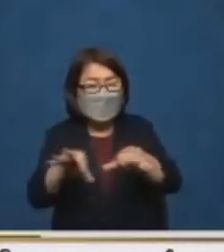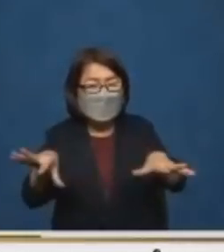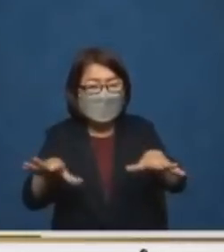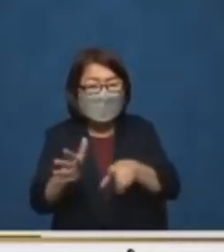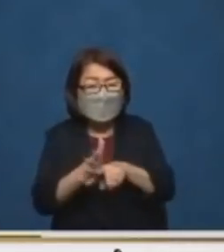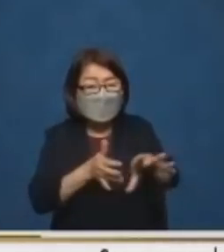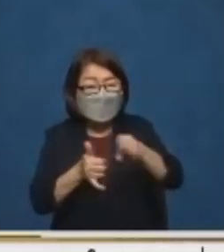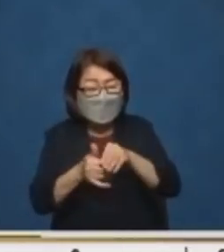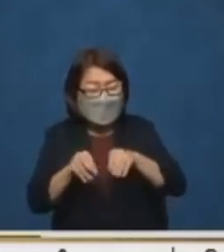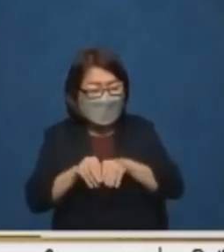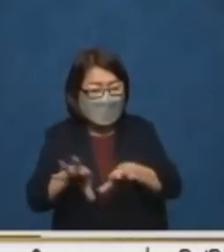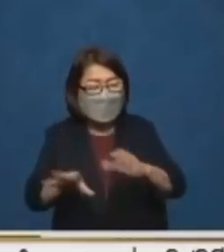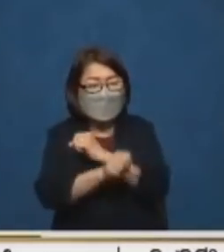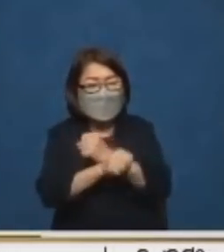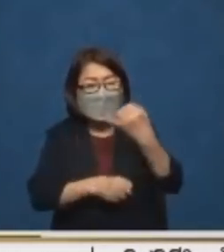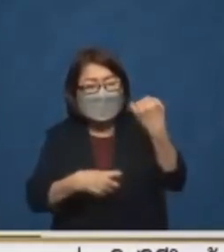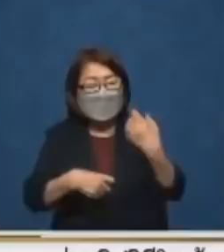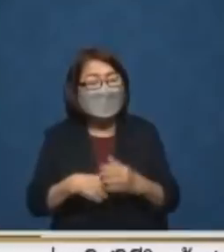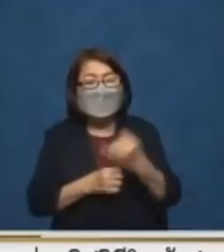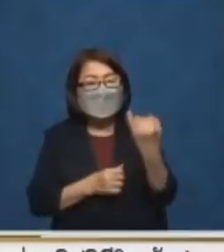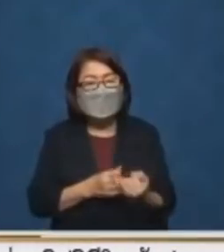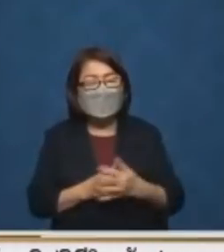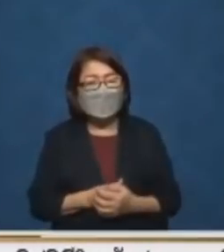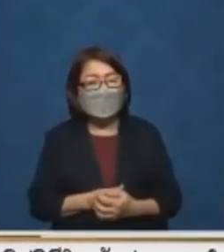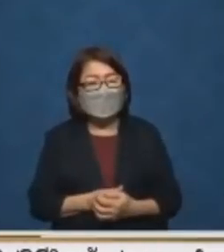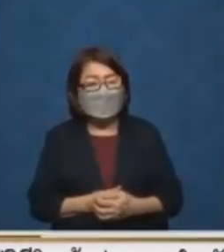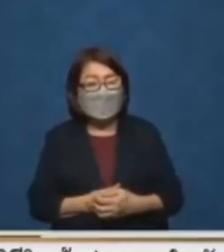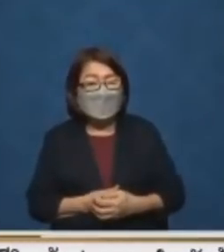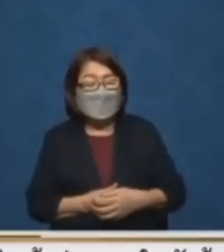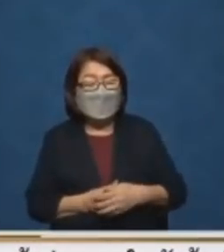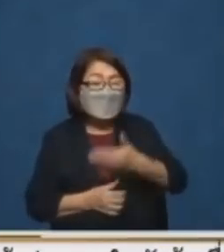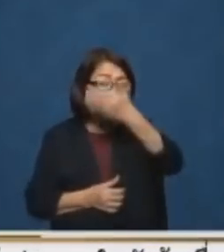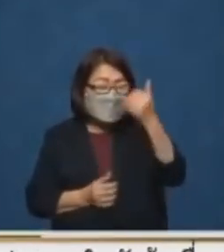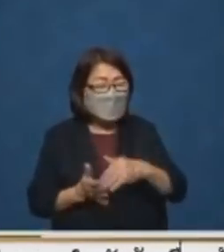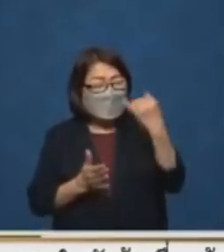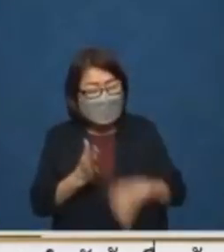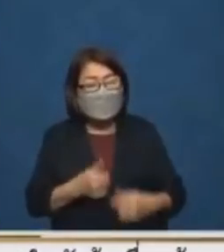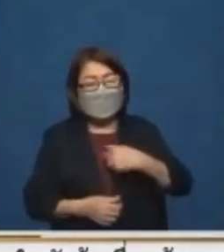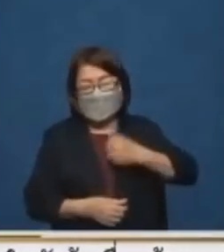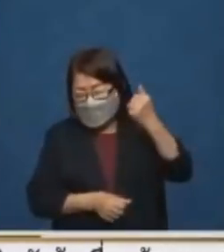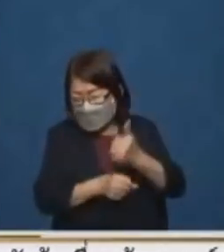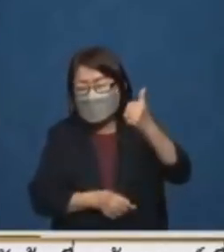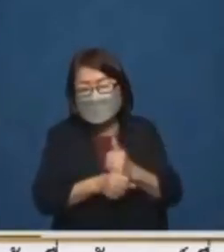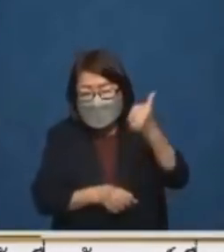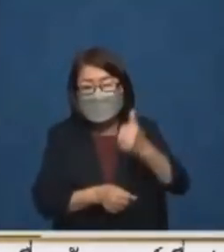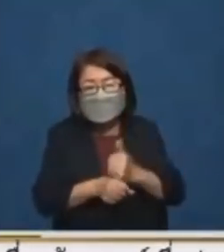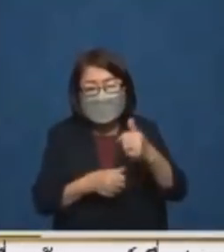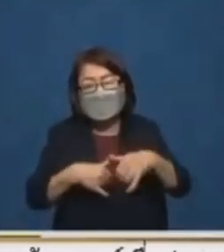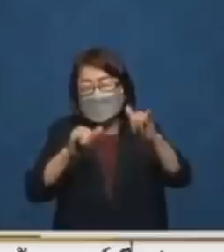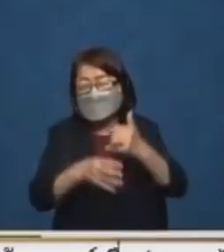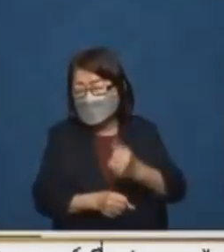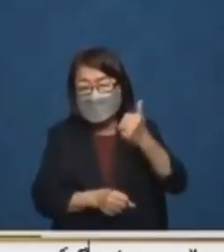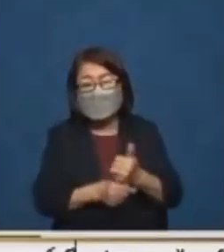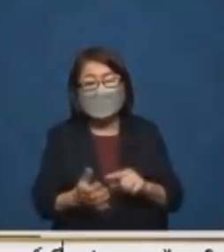ธ PJความประมาติคิดวาตวเองแน่ตั้งแต่การระบาดของ